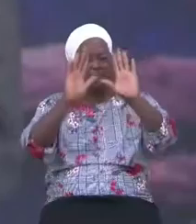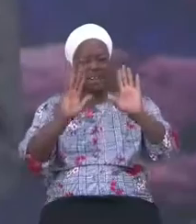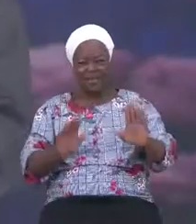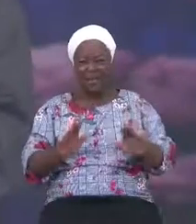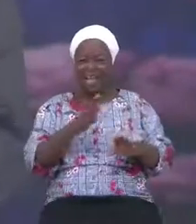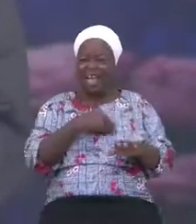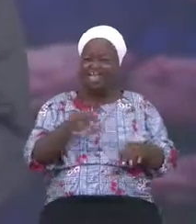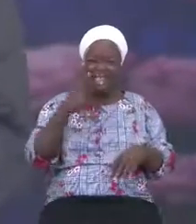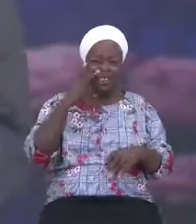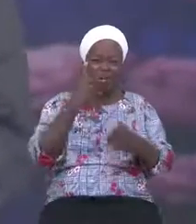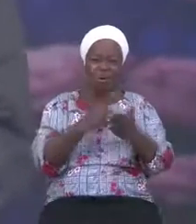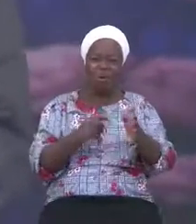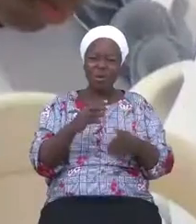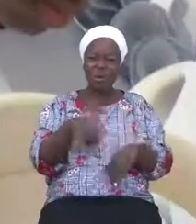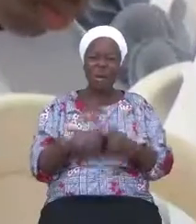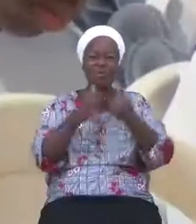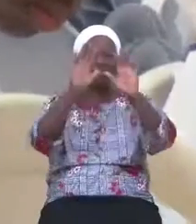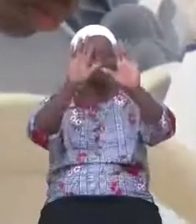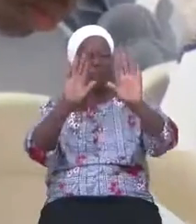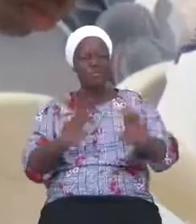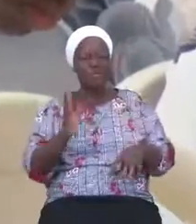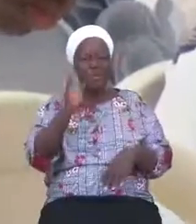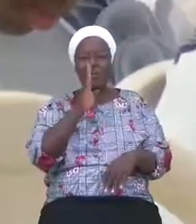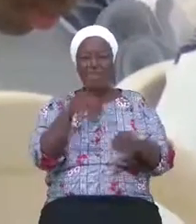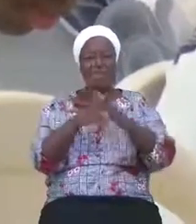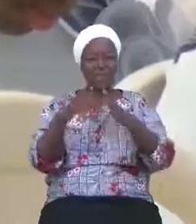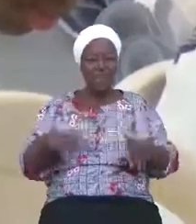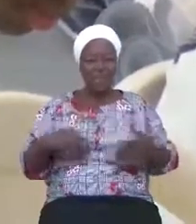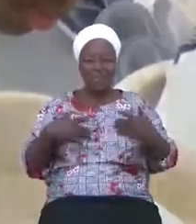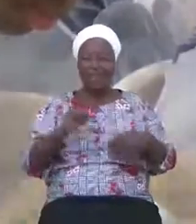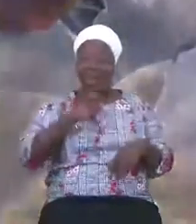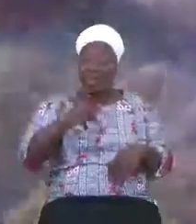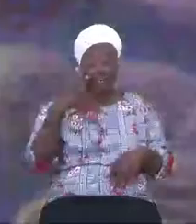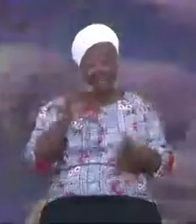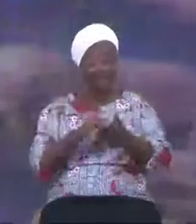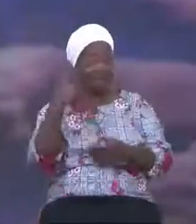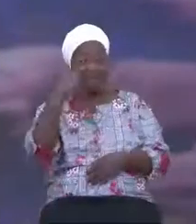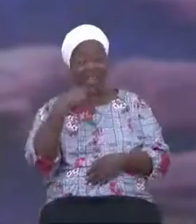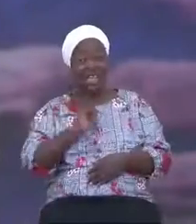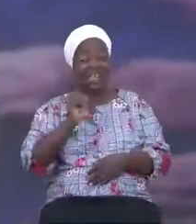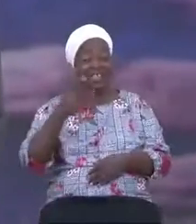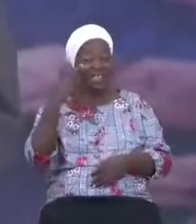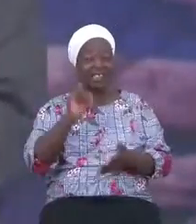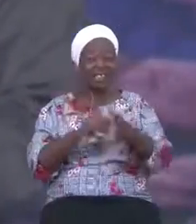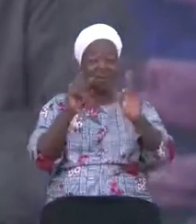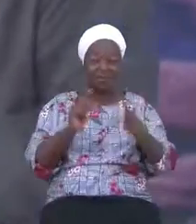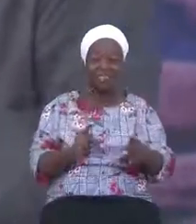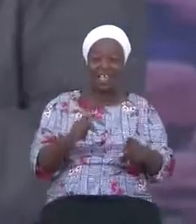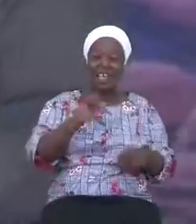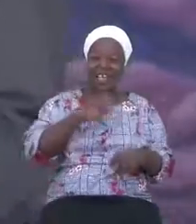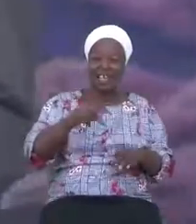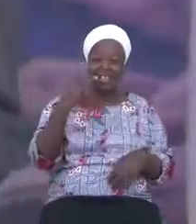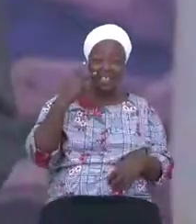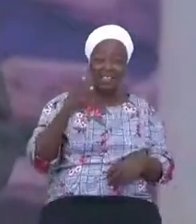radieux. Je vois la splendeur de ta vie. Je vois ce visage, je vois cette personne, je